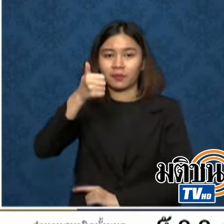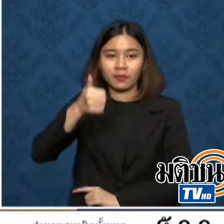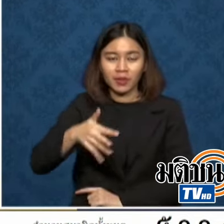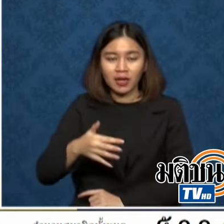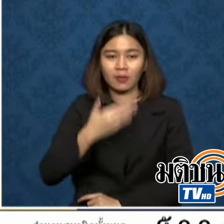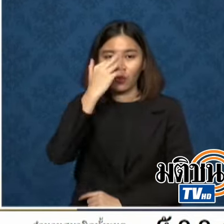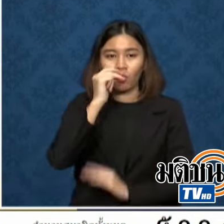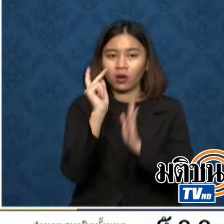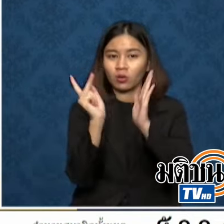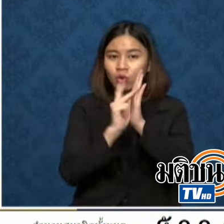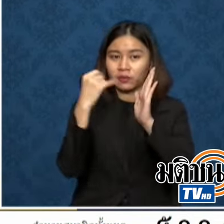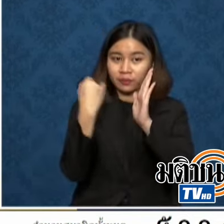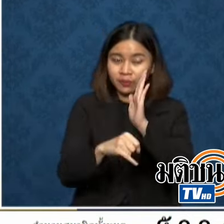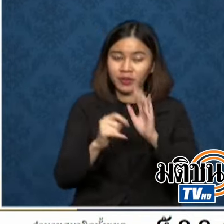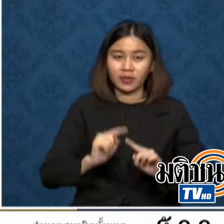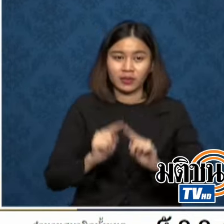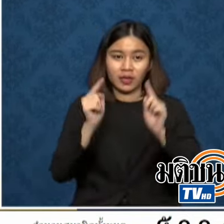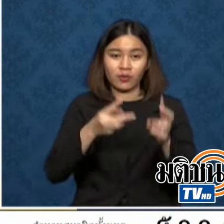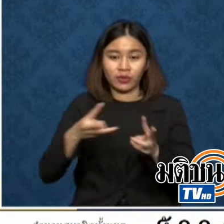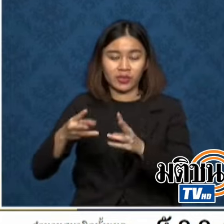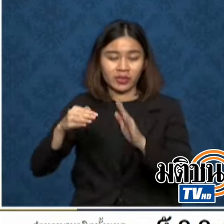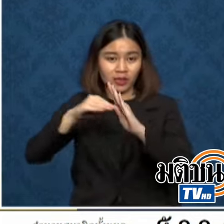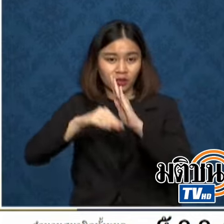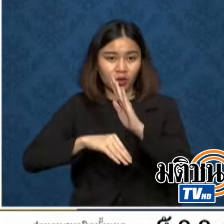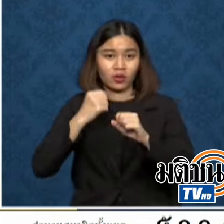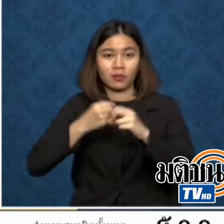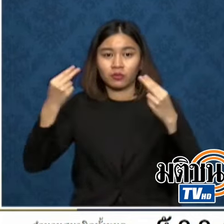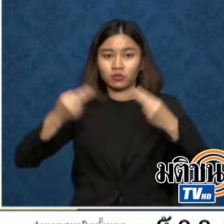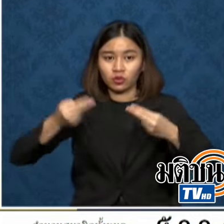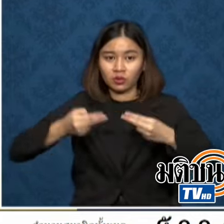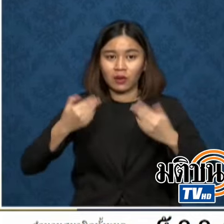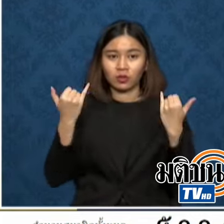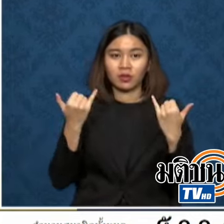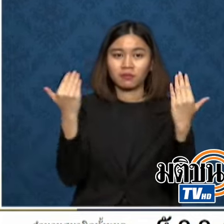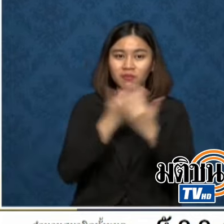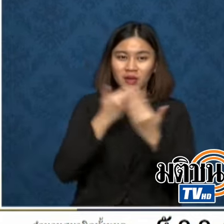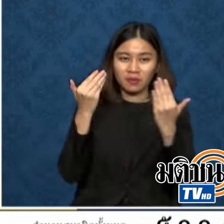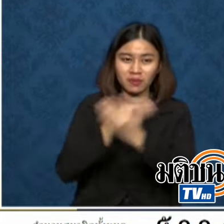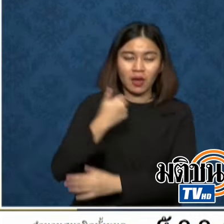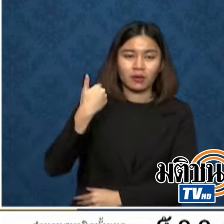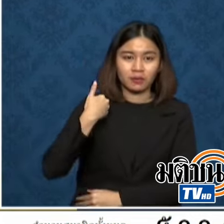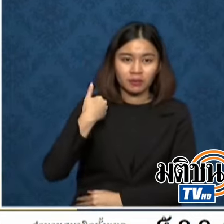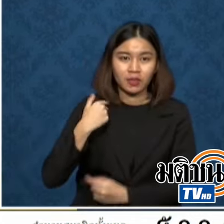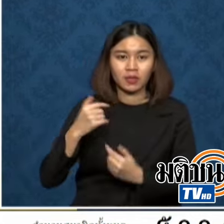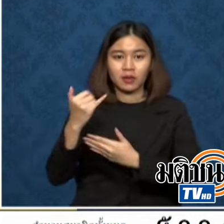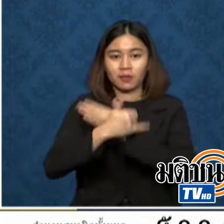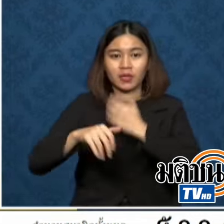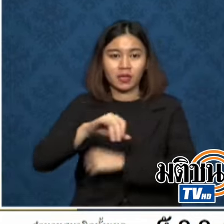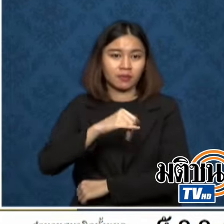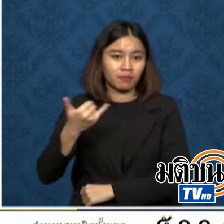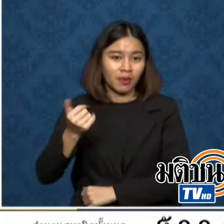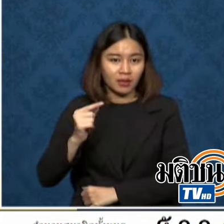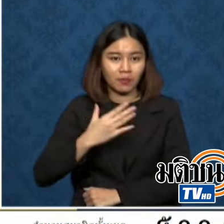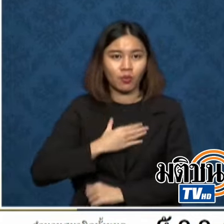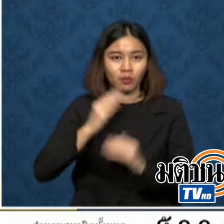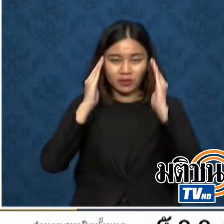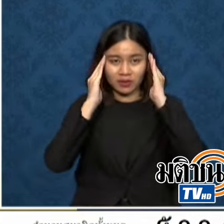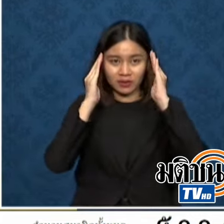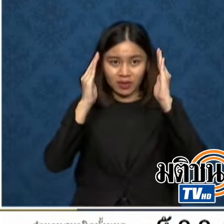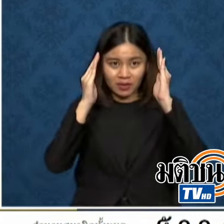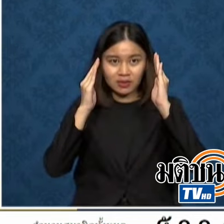มันผิดกฎแต่เทคนิคในการทำสงครามมันเปลี่ยนไปเยอะมันมีประเทศบางประเทศที่ผมตั้งใจที่